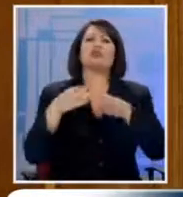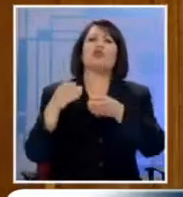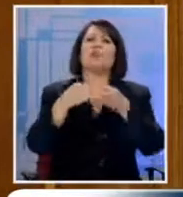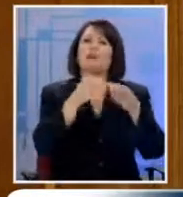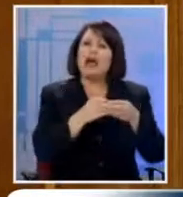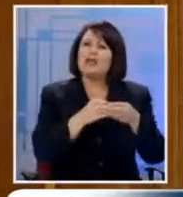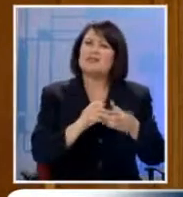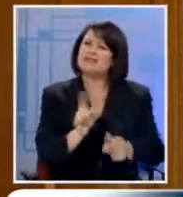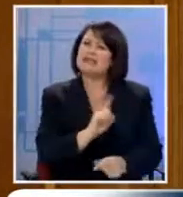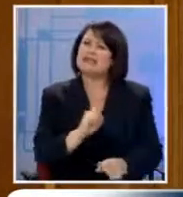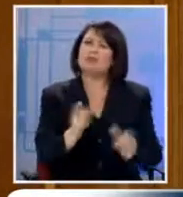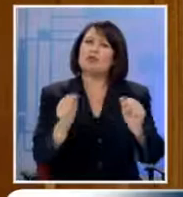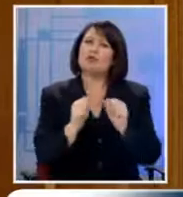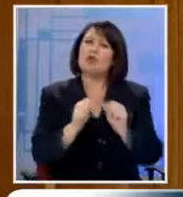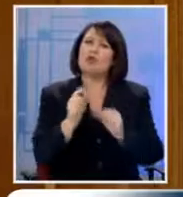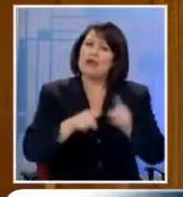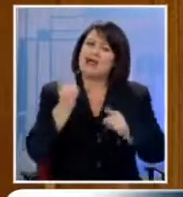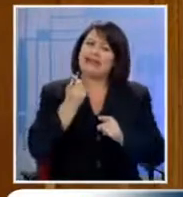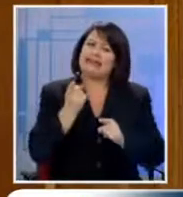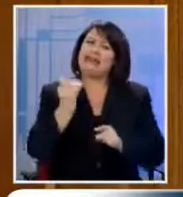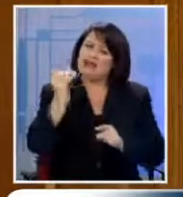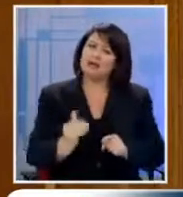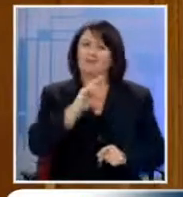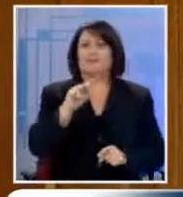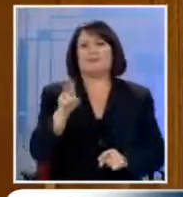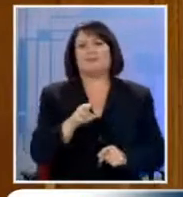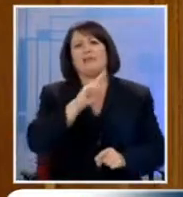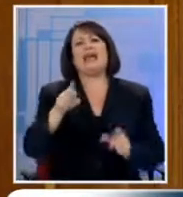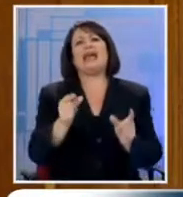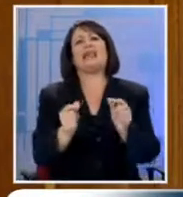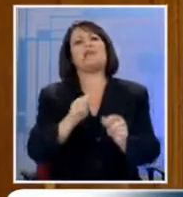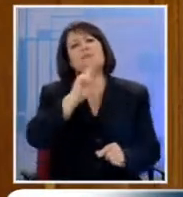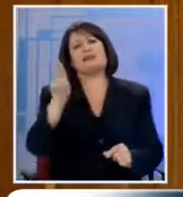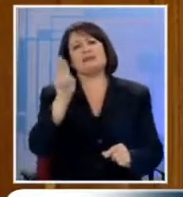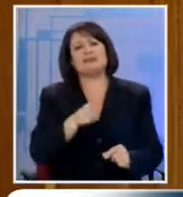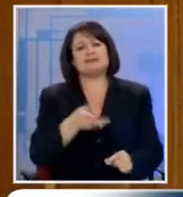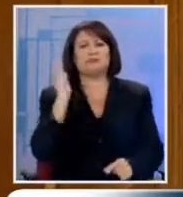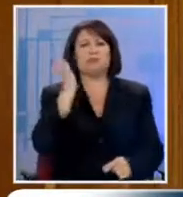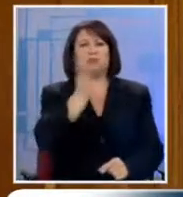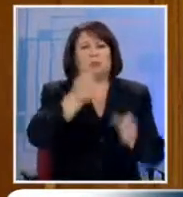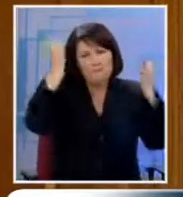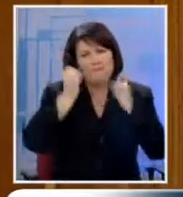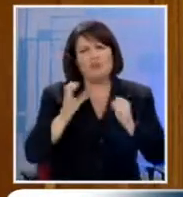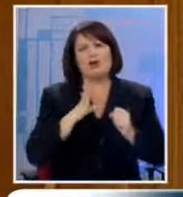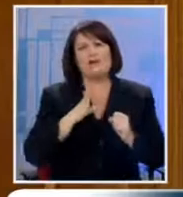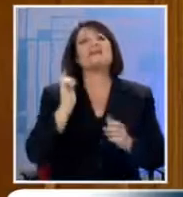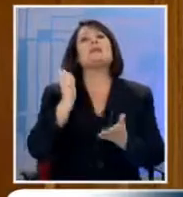τοπικούς χρήστες με βάση συγκεκριμένα κριτήρια, θα καταργήσουμε τις ρυθμίσεις με τις οποίες διώκονται οι πολίτες που